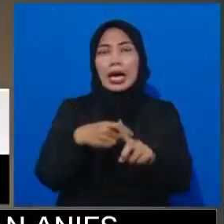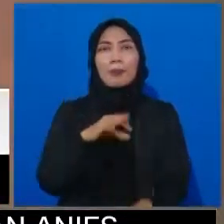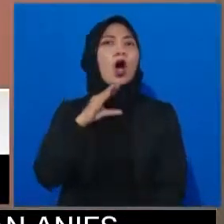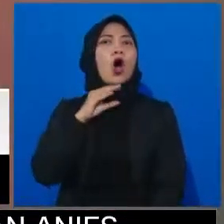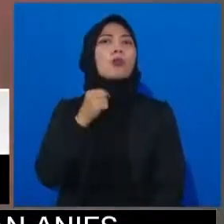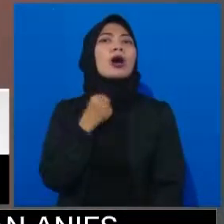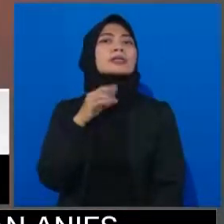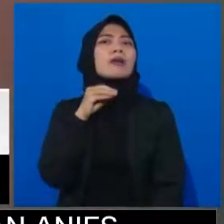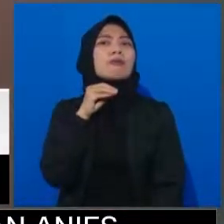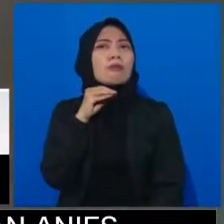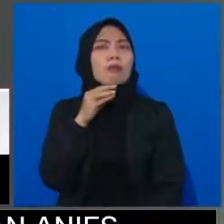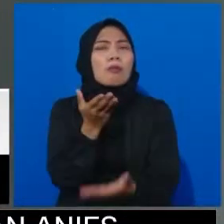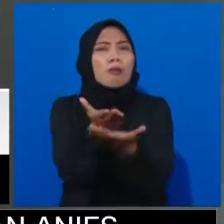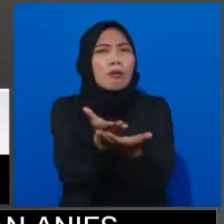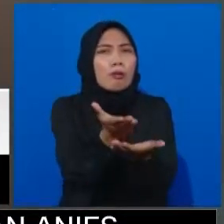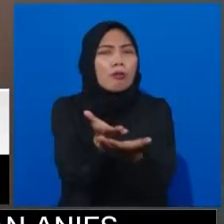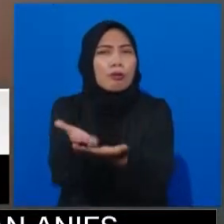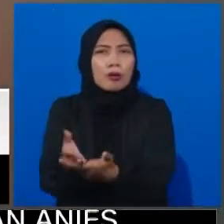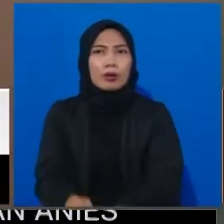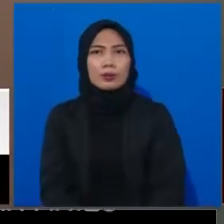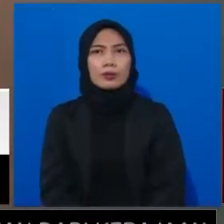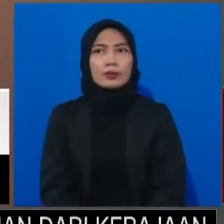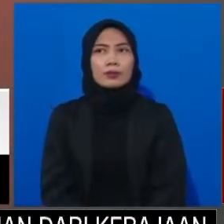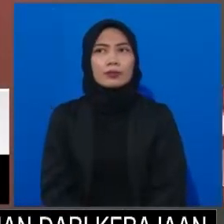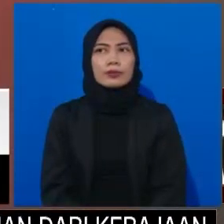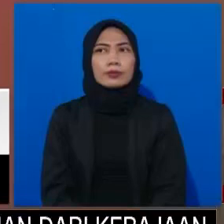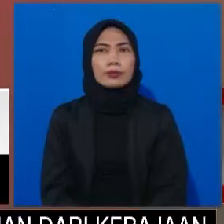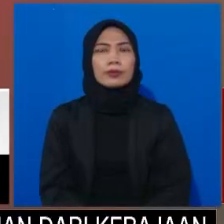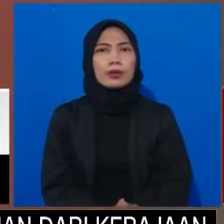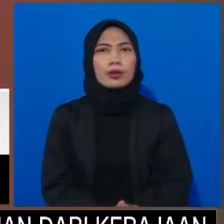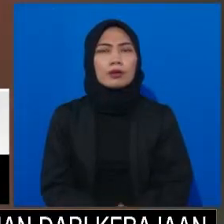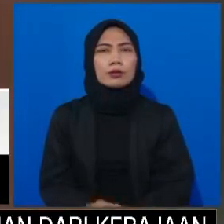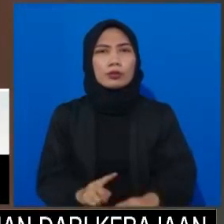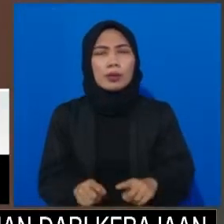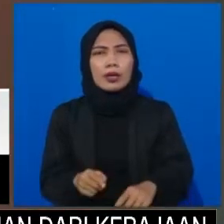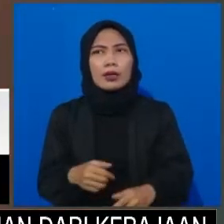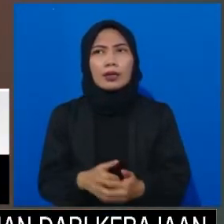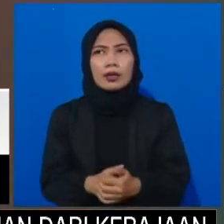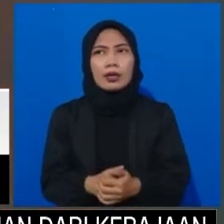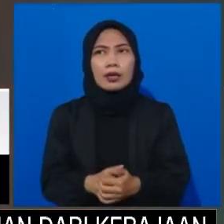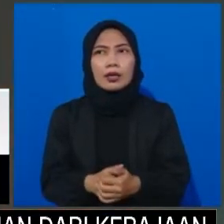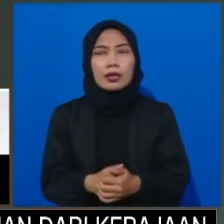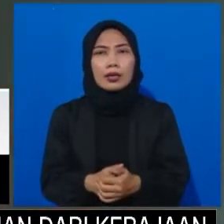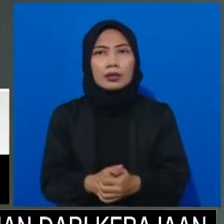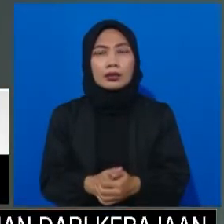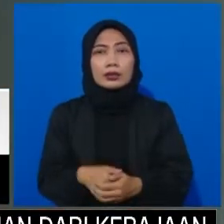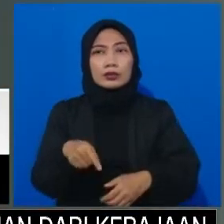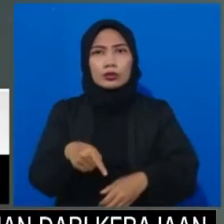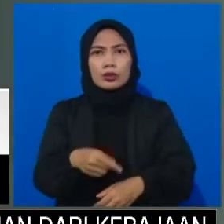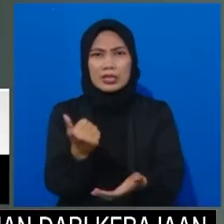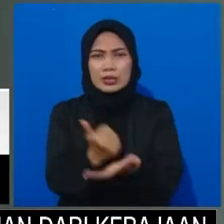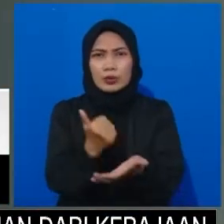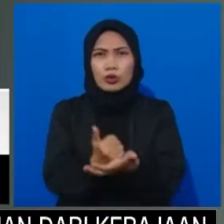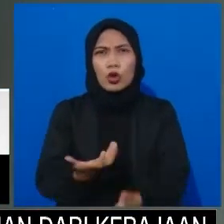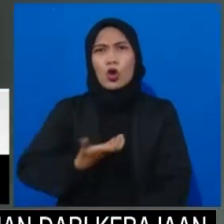Kamis siang. Pria ini ditangkap lantaran dianggap meresahkan. Pria ini dilaporkan warga sebagai eksibisionis atau